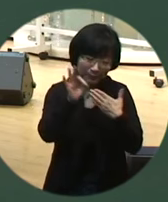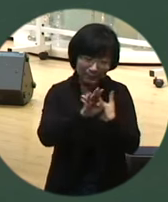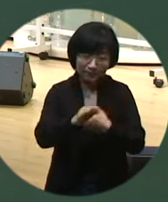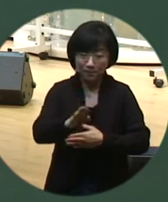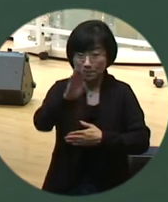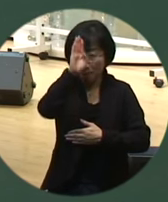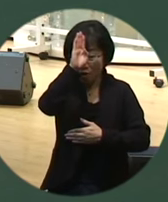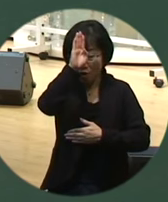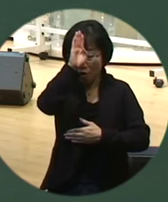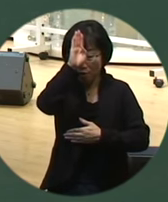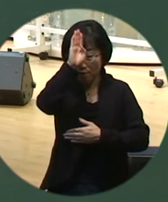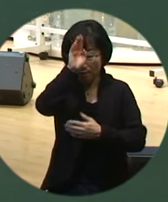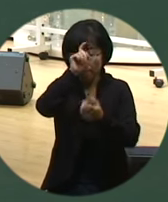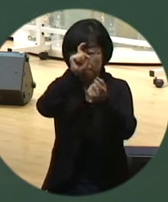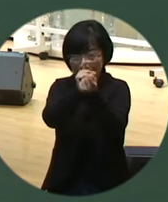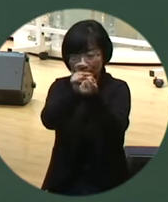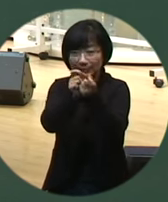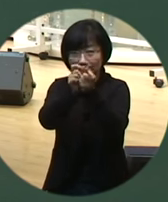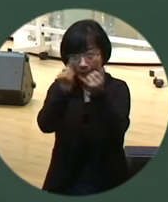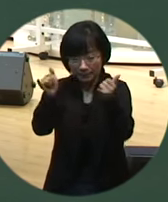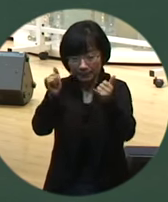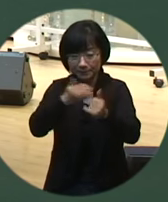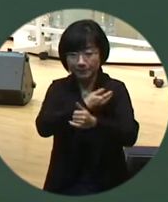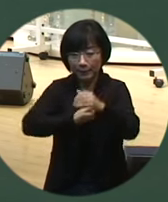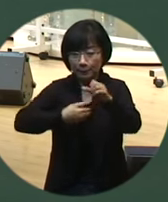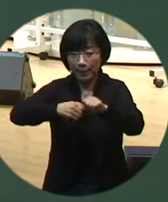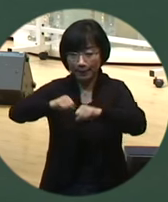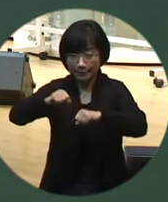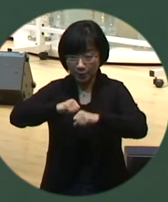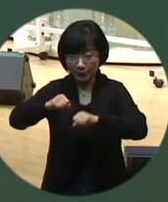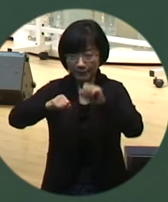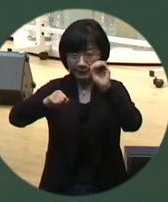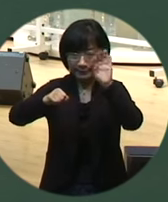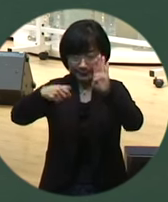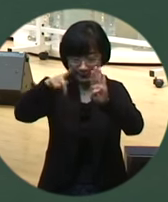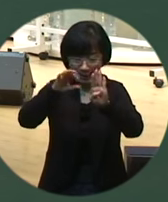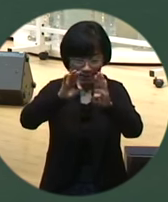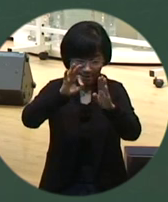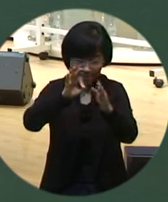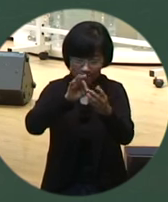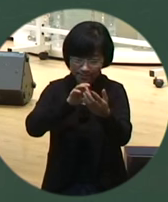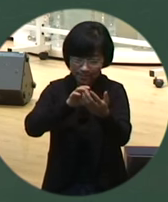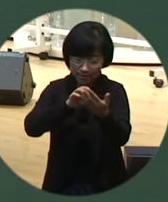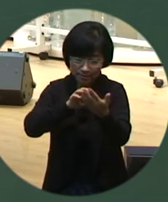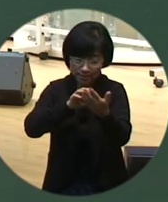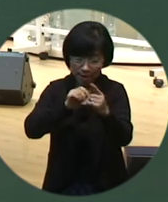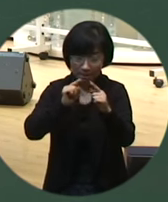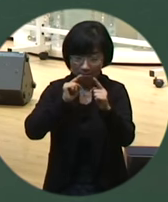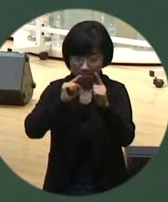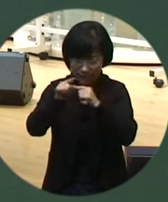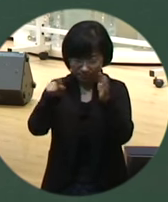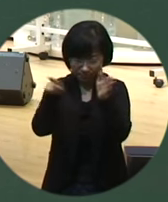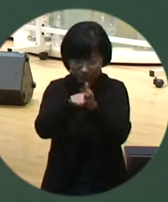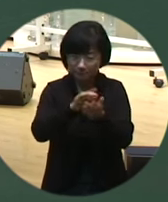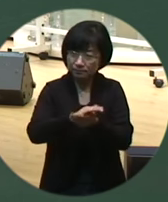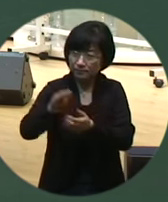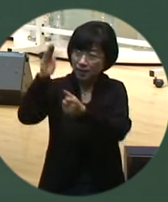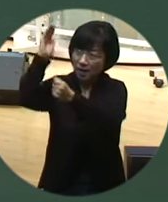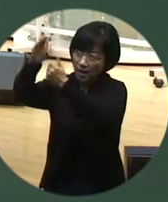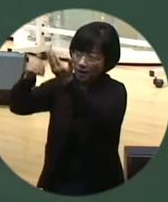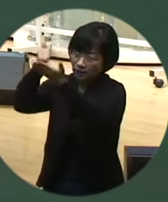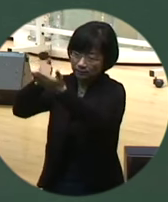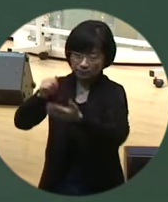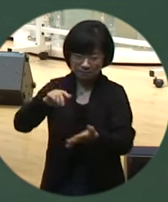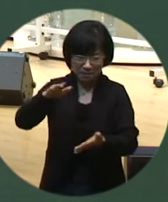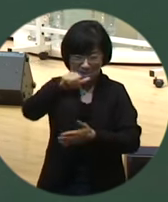that a person who has an illness held on to the word of Acts 3:10. 안진병을 일으킨 주님 내 병도 고쳐 주실 것을 믿습니다. They say,